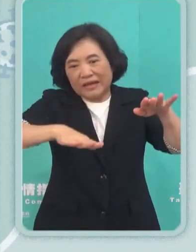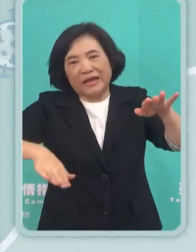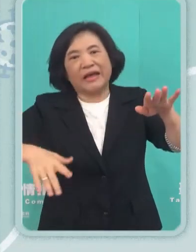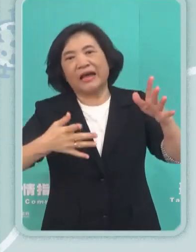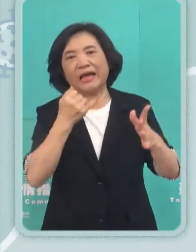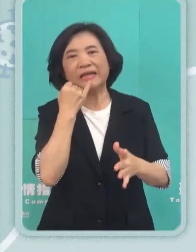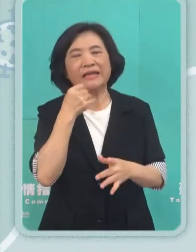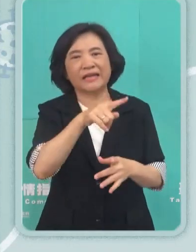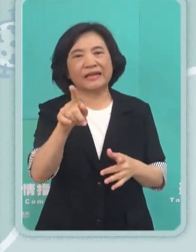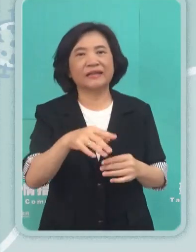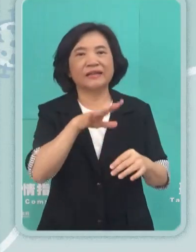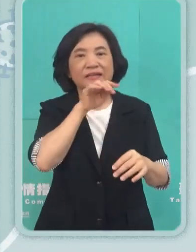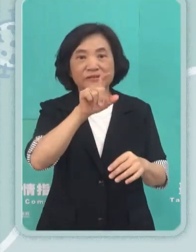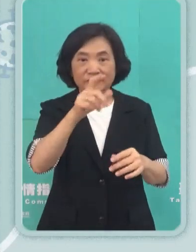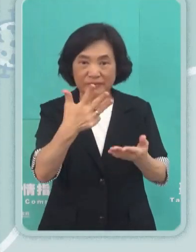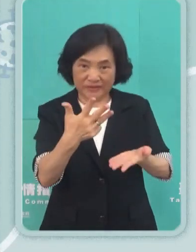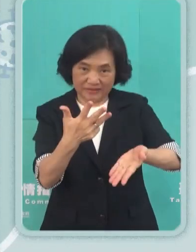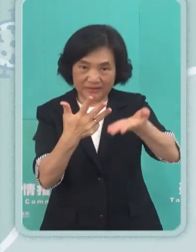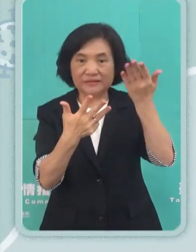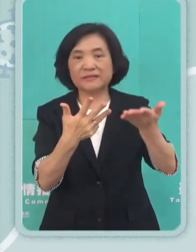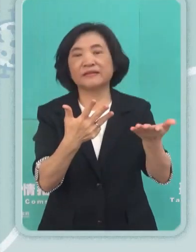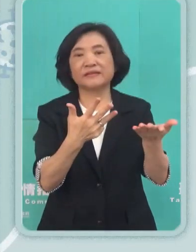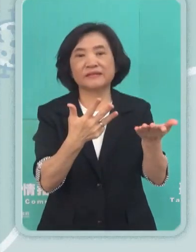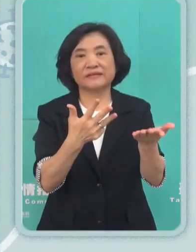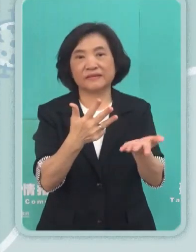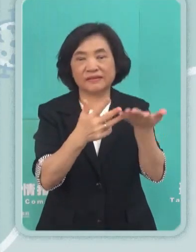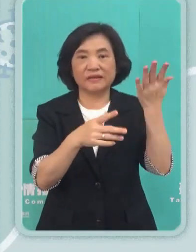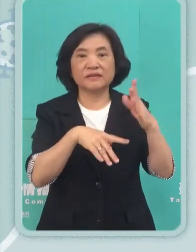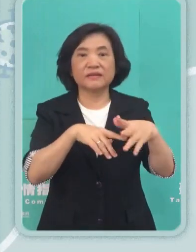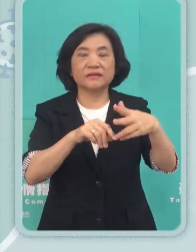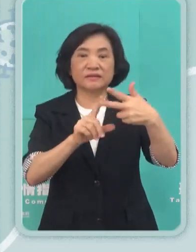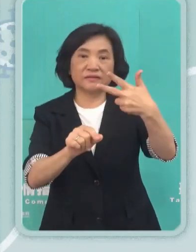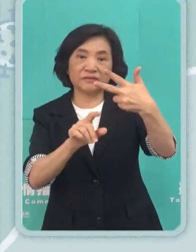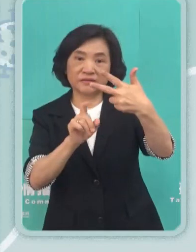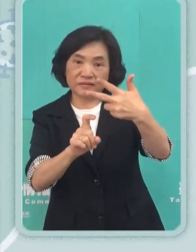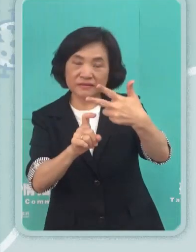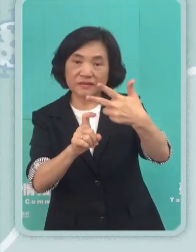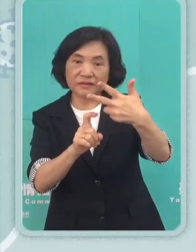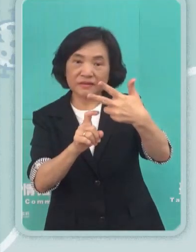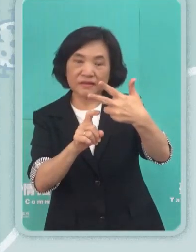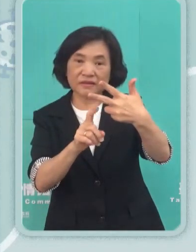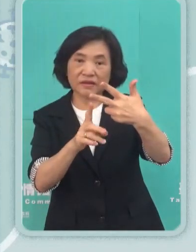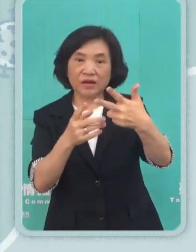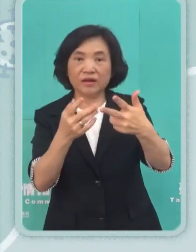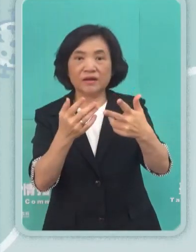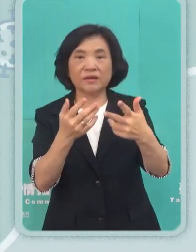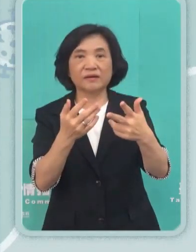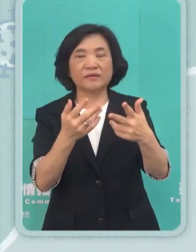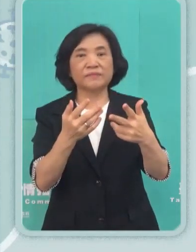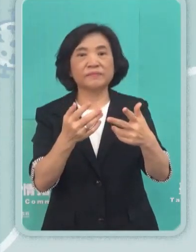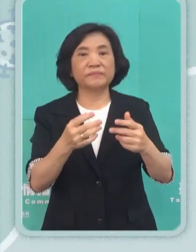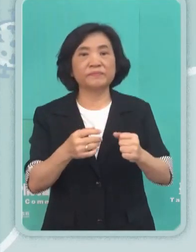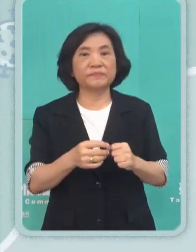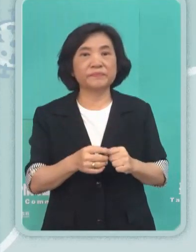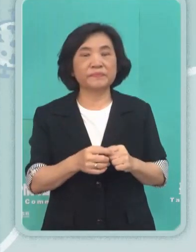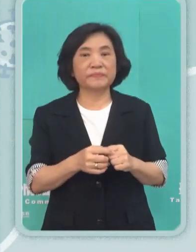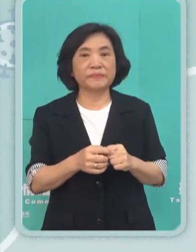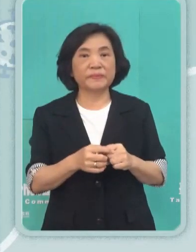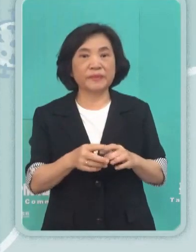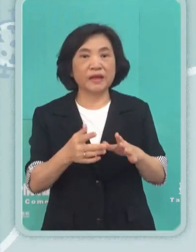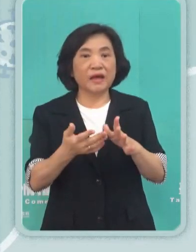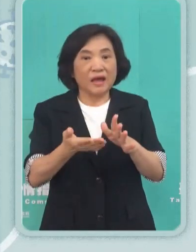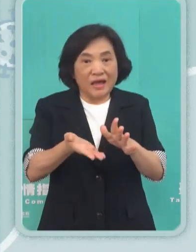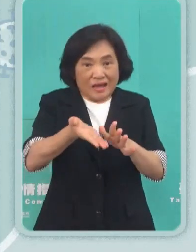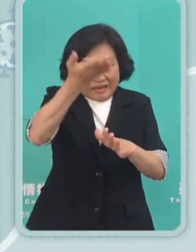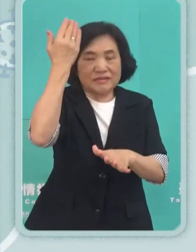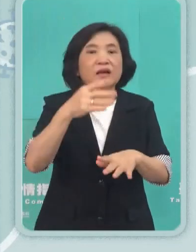上你68岁以上，你知道哦，你到7月10号还是，并不是说那个以上的人就不能再